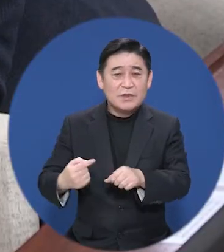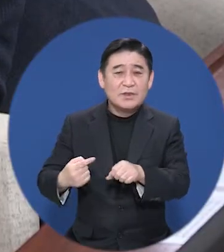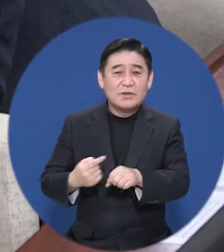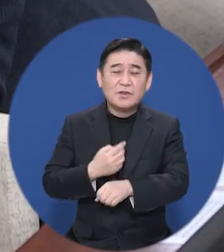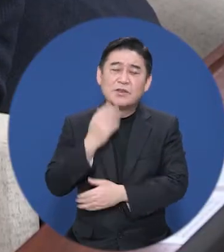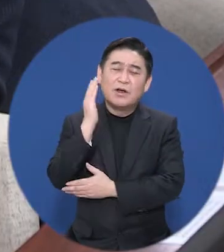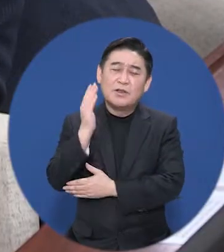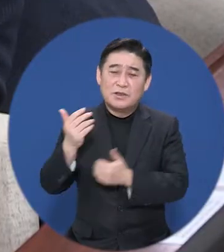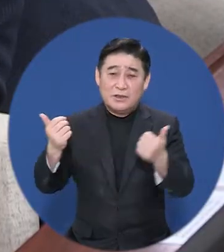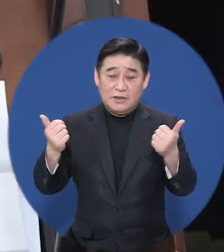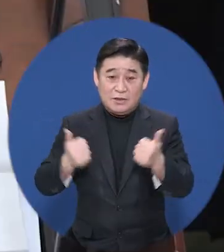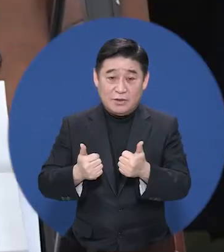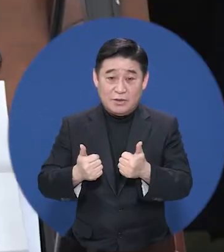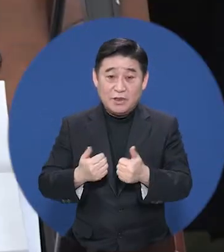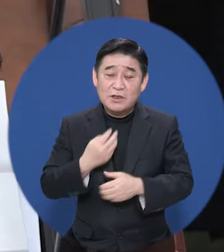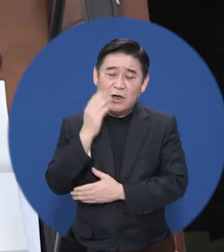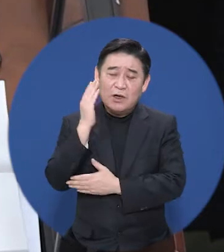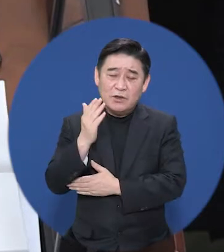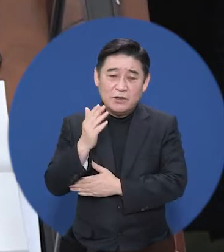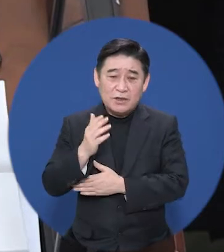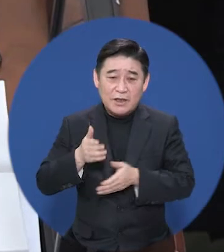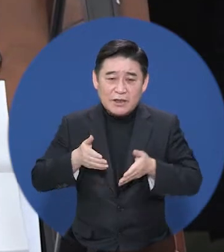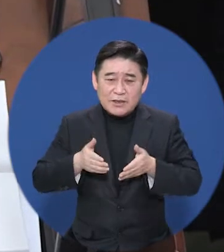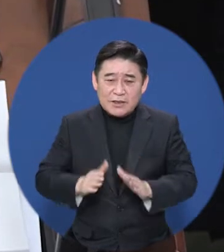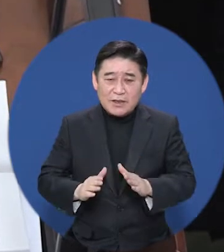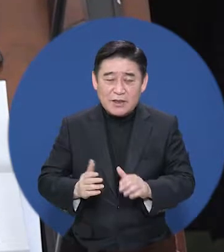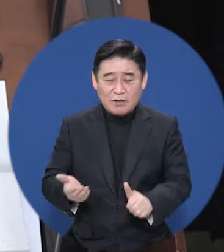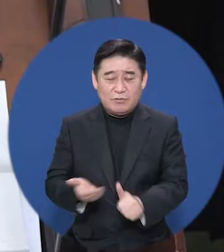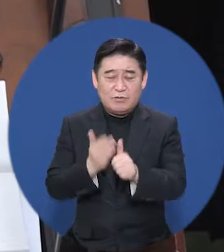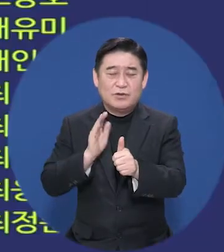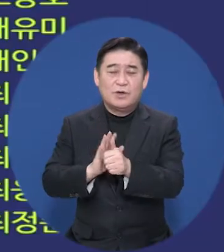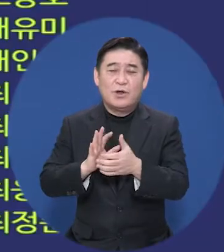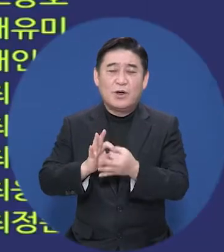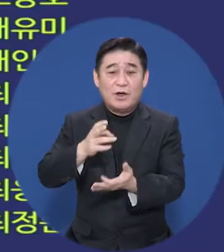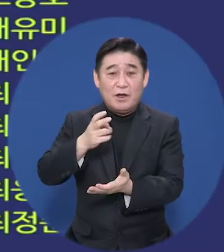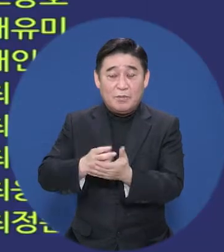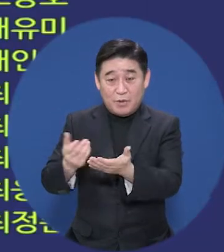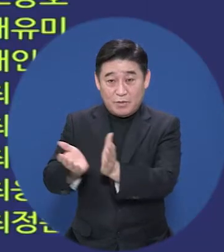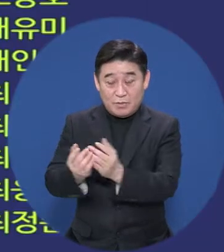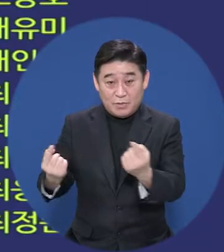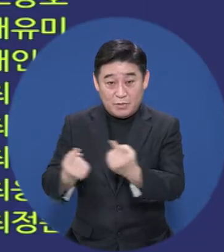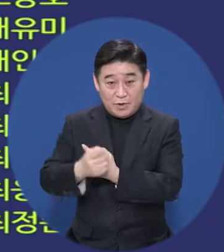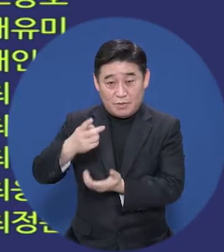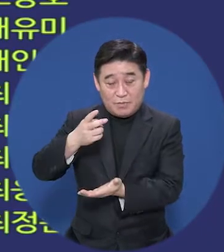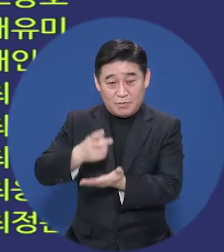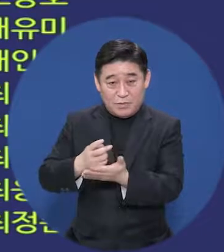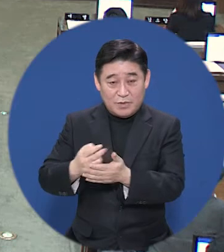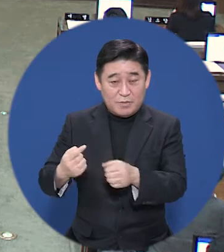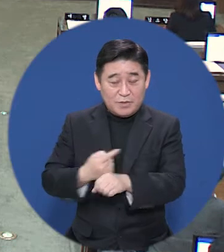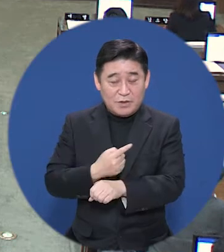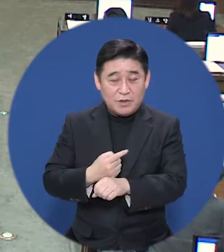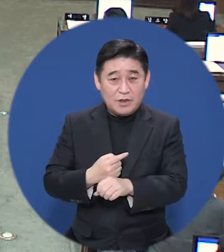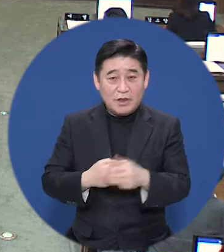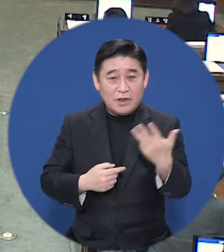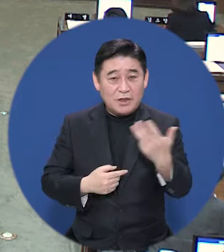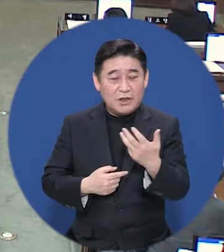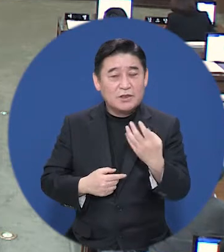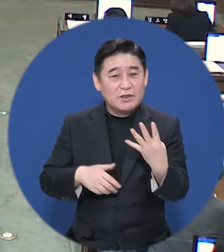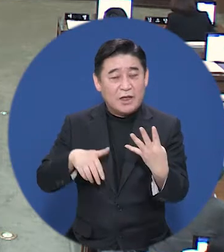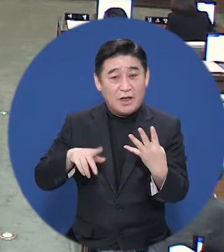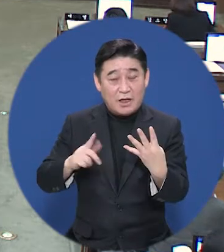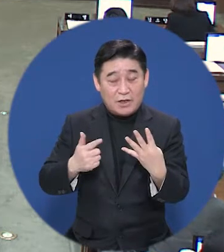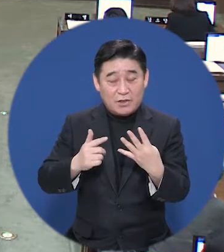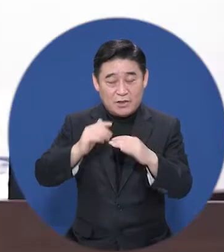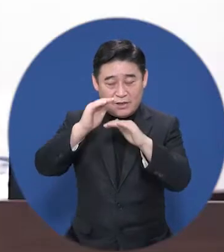밖에도 서울시의회는 서울특별시 출산 및 양육 지원에 관한 조례 일부 개정 조례안 등 모두 84건의